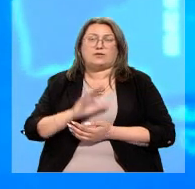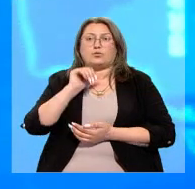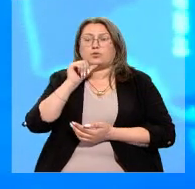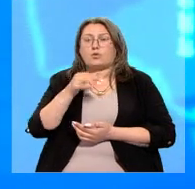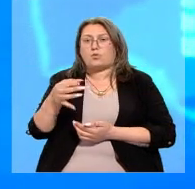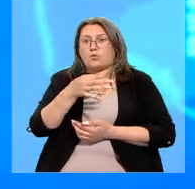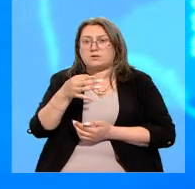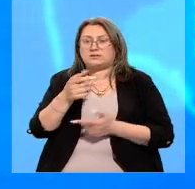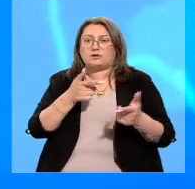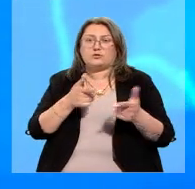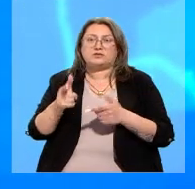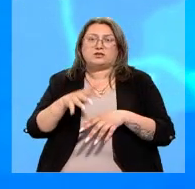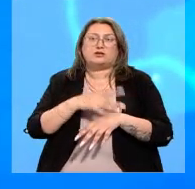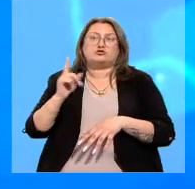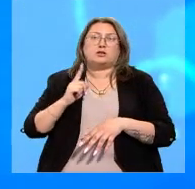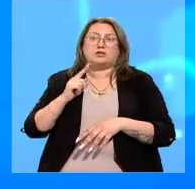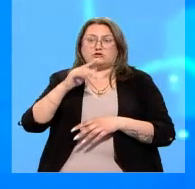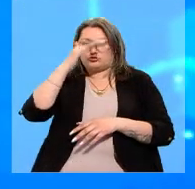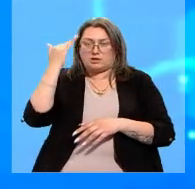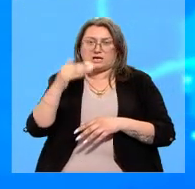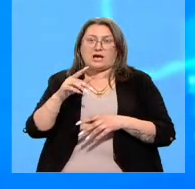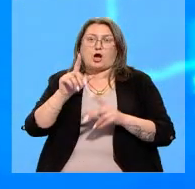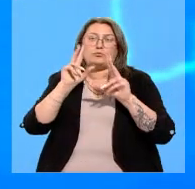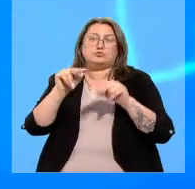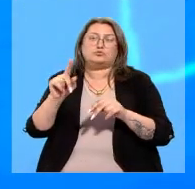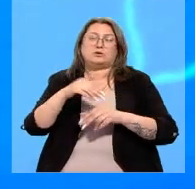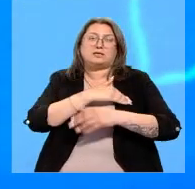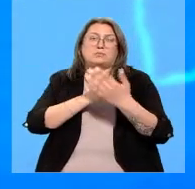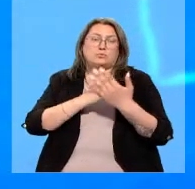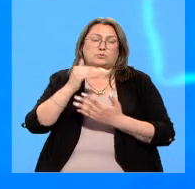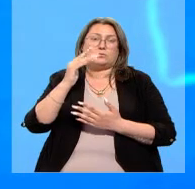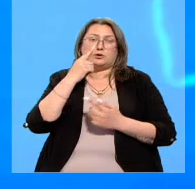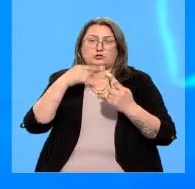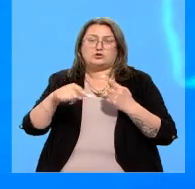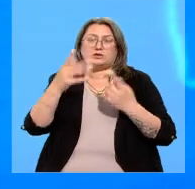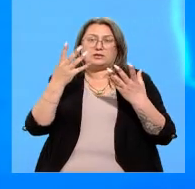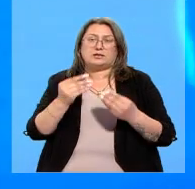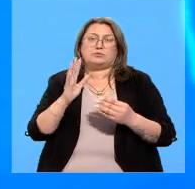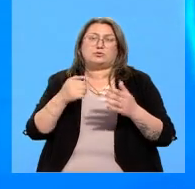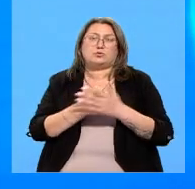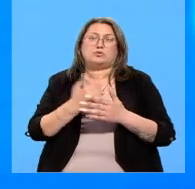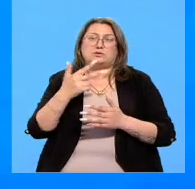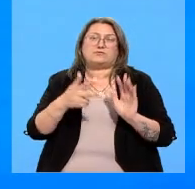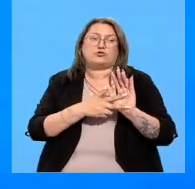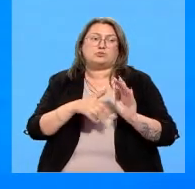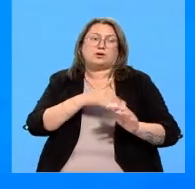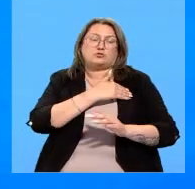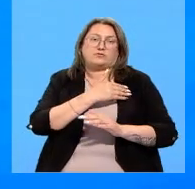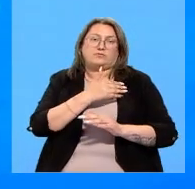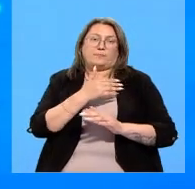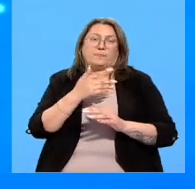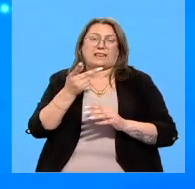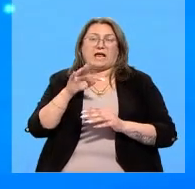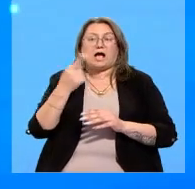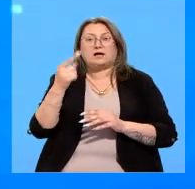Костанайская область готовится к долгожданной жаре. Синоптики обещают, что столбик термометра в ближайшие дни поднимется до 38 градусов.